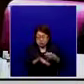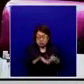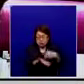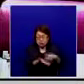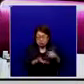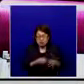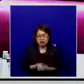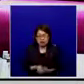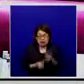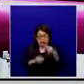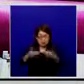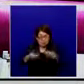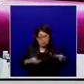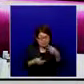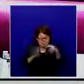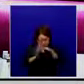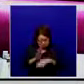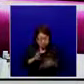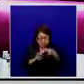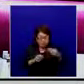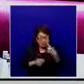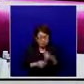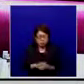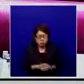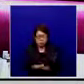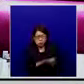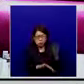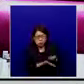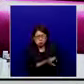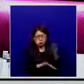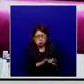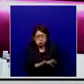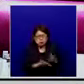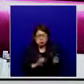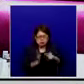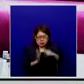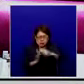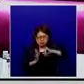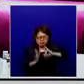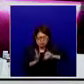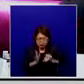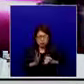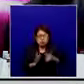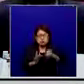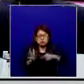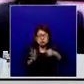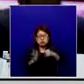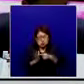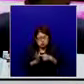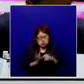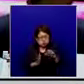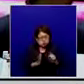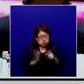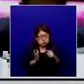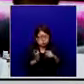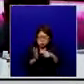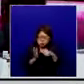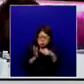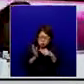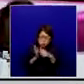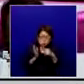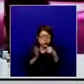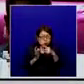ท่านประธานครับเจ้าสัวนี่ฉลาดมากเลยผมใช้คำว่า สระโอขอควายต่อเต่ารอเรือนะเพราะท่าน